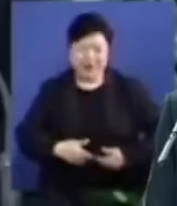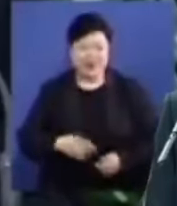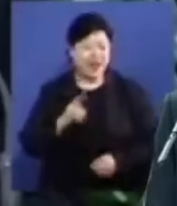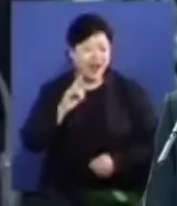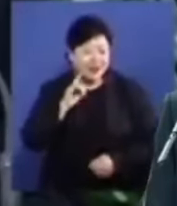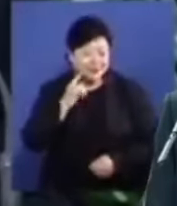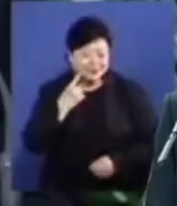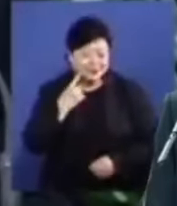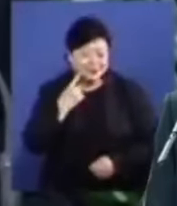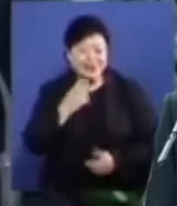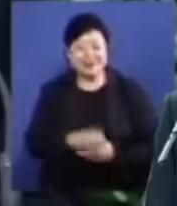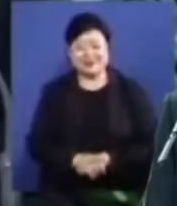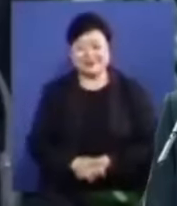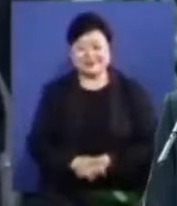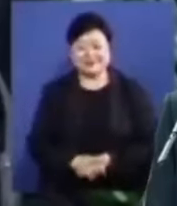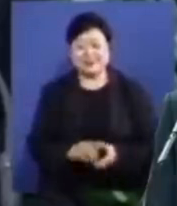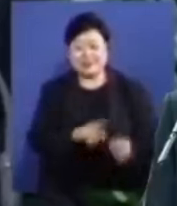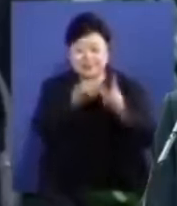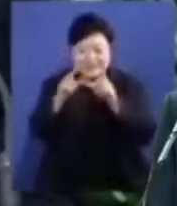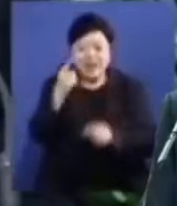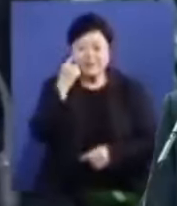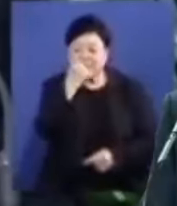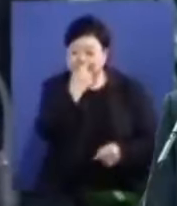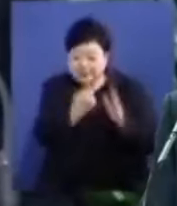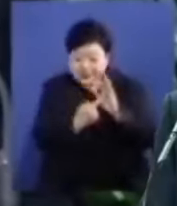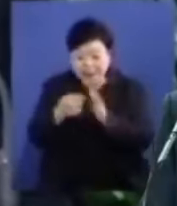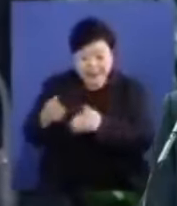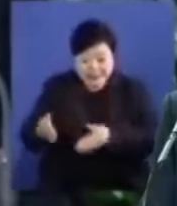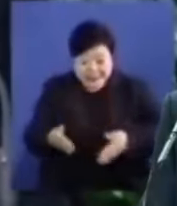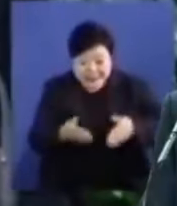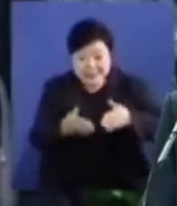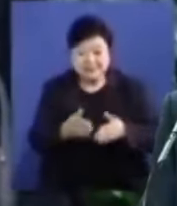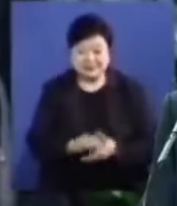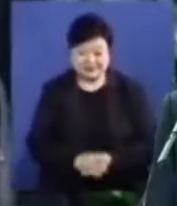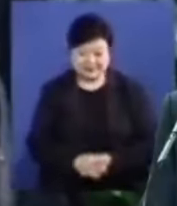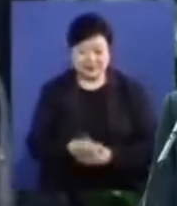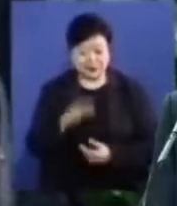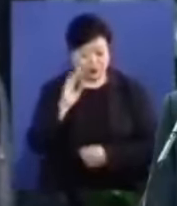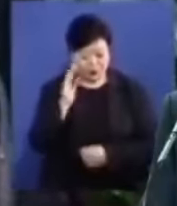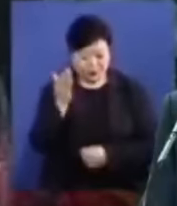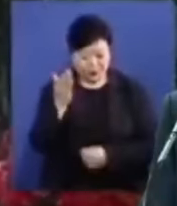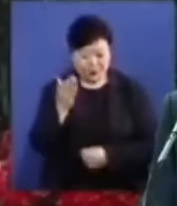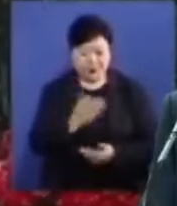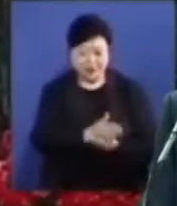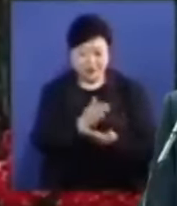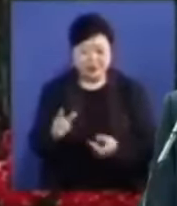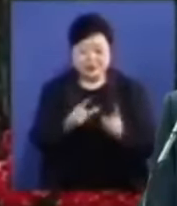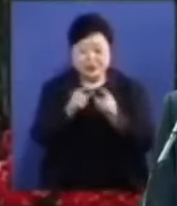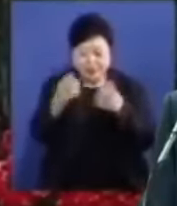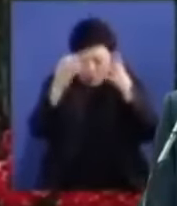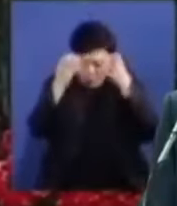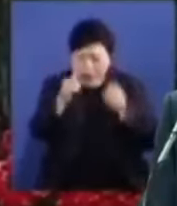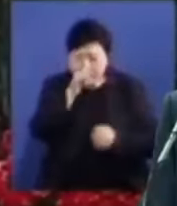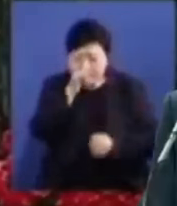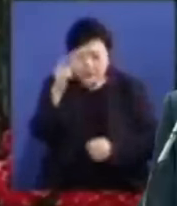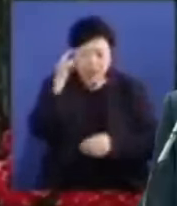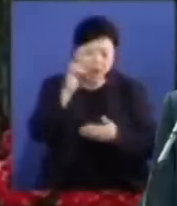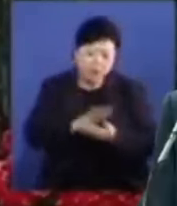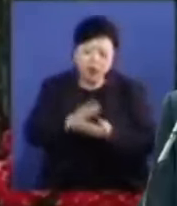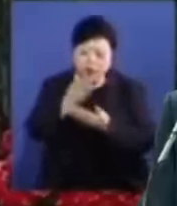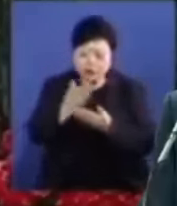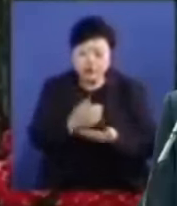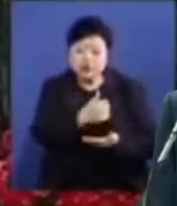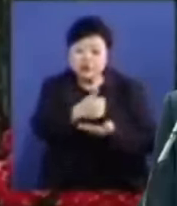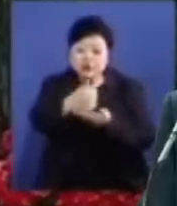아름다운 삶을 증명할 수 있는 길이 되는 것입니다. 여러 가지 삶의 고난이 있어야 평안을 주시는